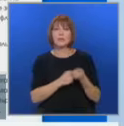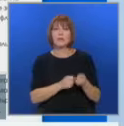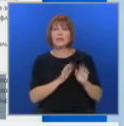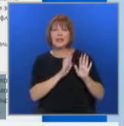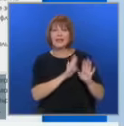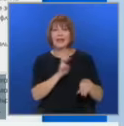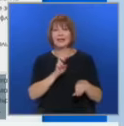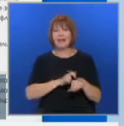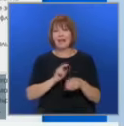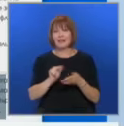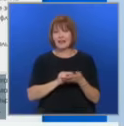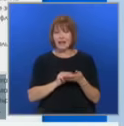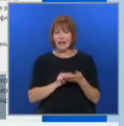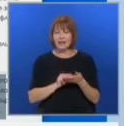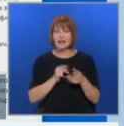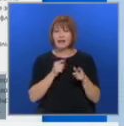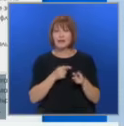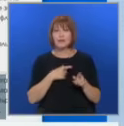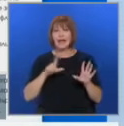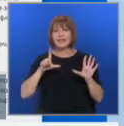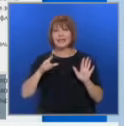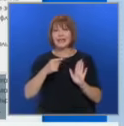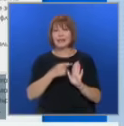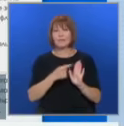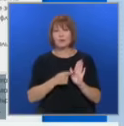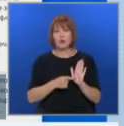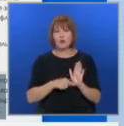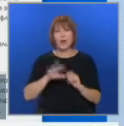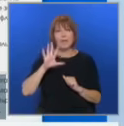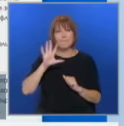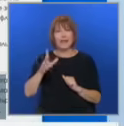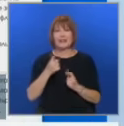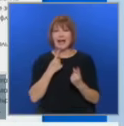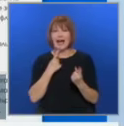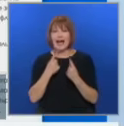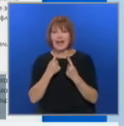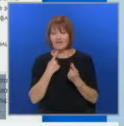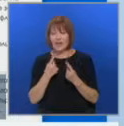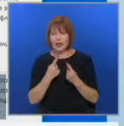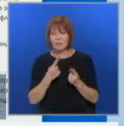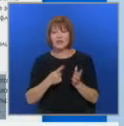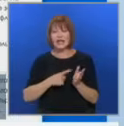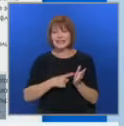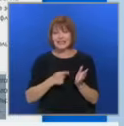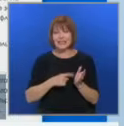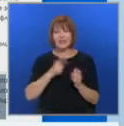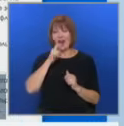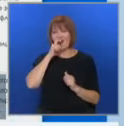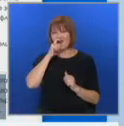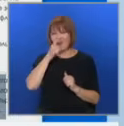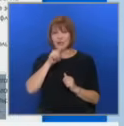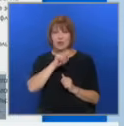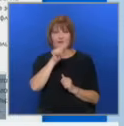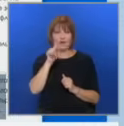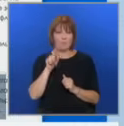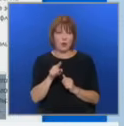тяхната декларация, в която се съдържат 7 точки, сред които 5 референдума, засягащи важни обществени въпроси, в